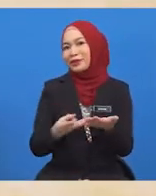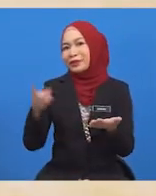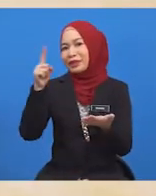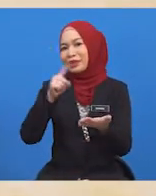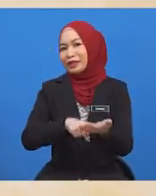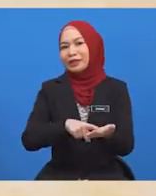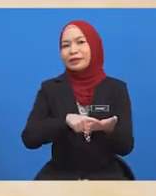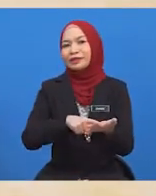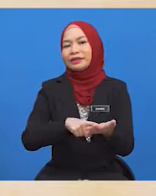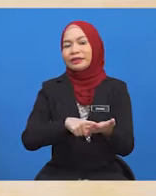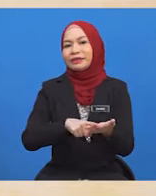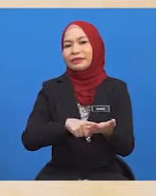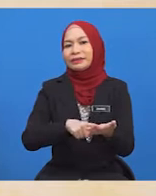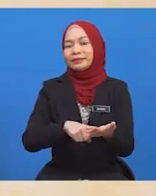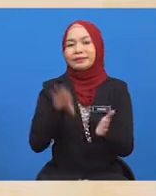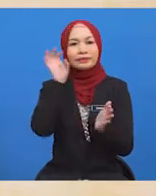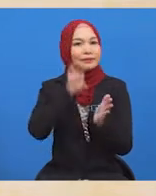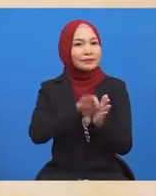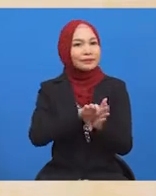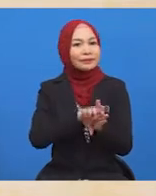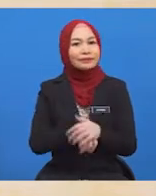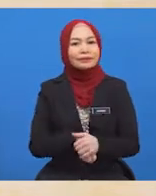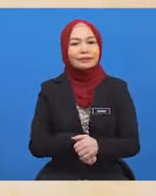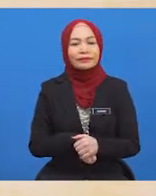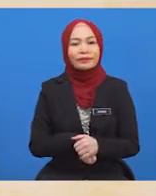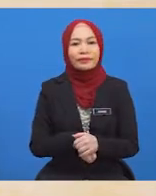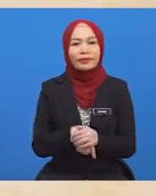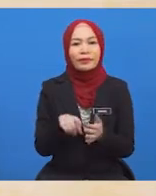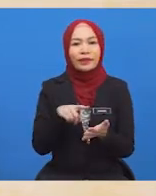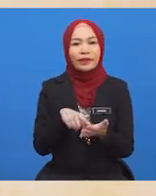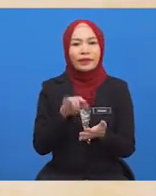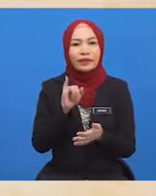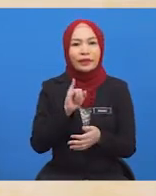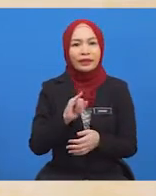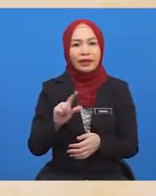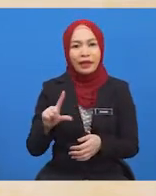Rajah ialah rajah E. Objek ialah prisma tegak.